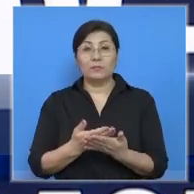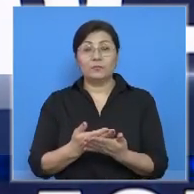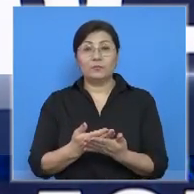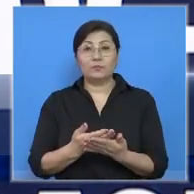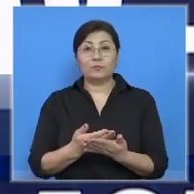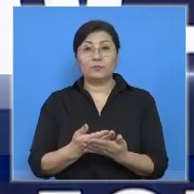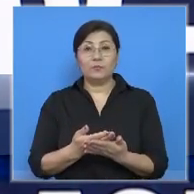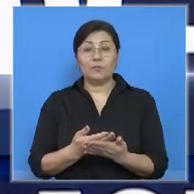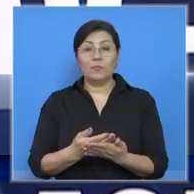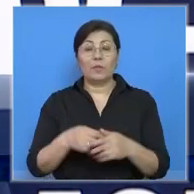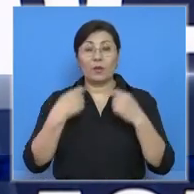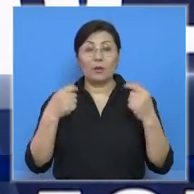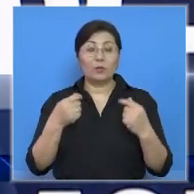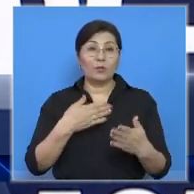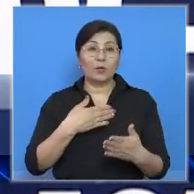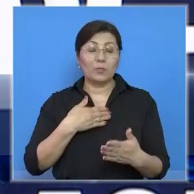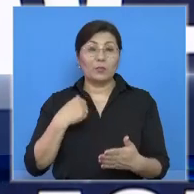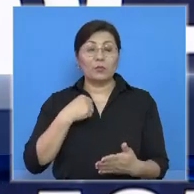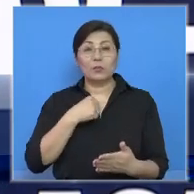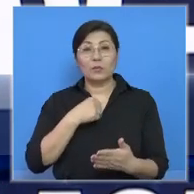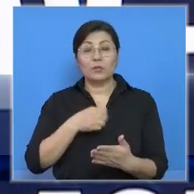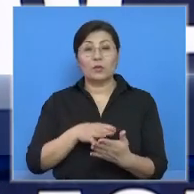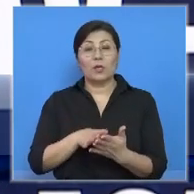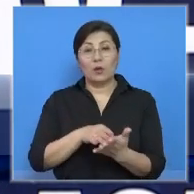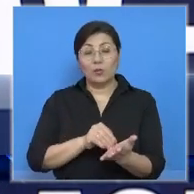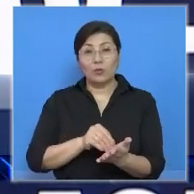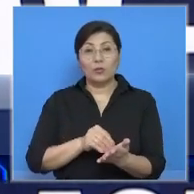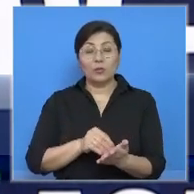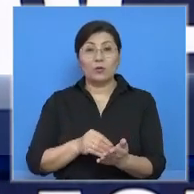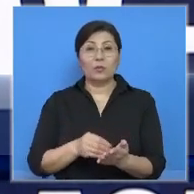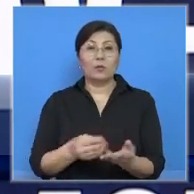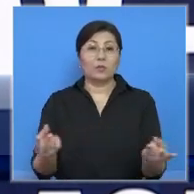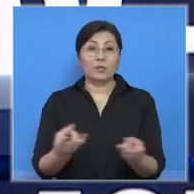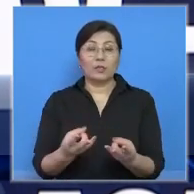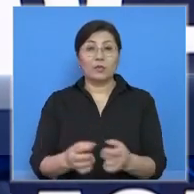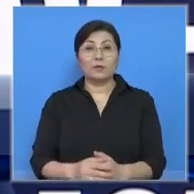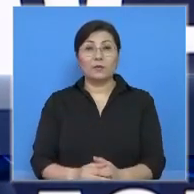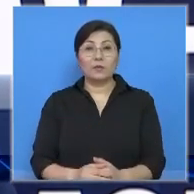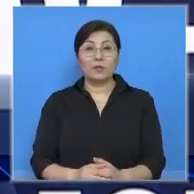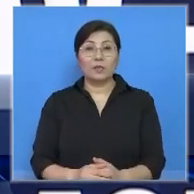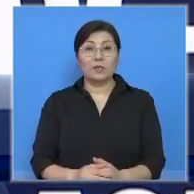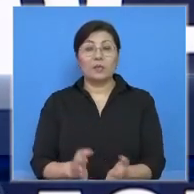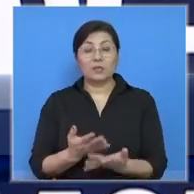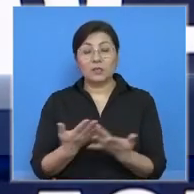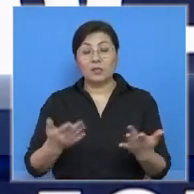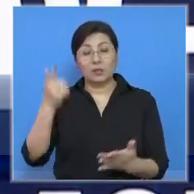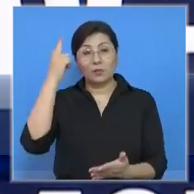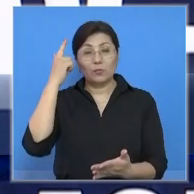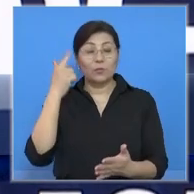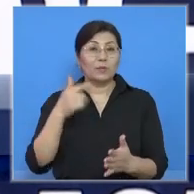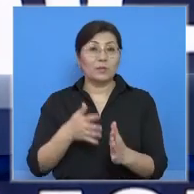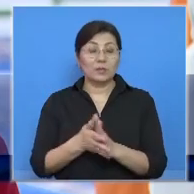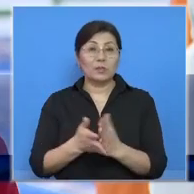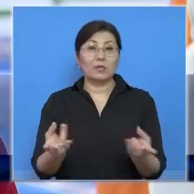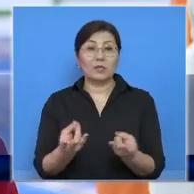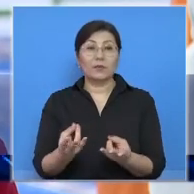керісінше, біздің айтып жүргеніміз мынау ол былай жағынан қарағанда мынау екен ғой деген бір дұрыс бір ұғым түсінік алып кетер еді деп